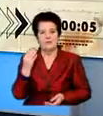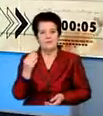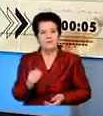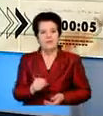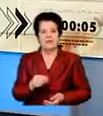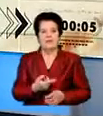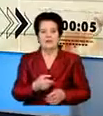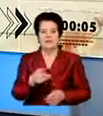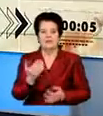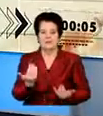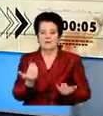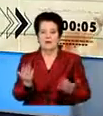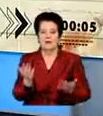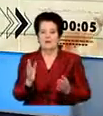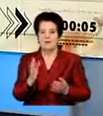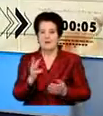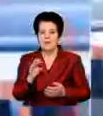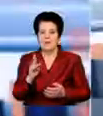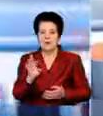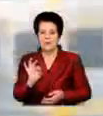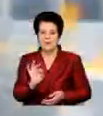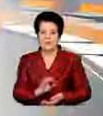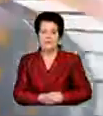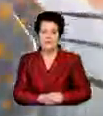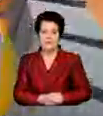Iar pe final să vedem datele meteo.